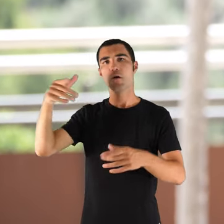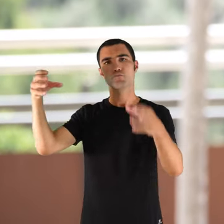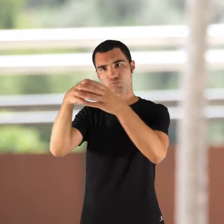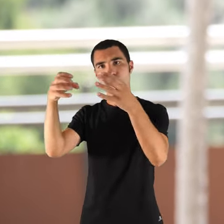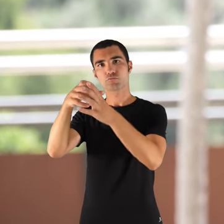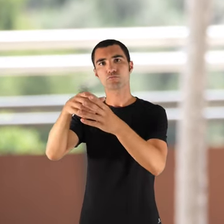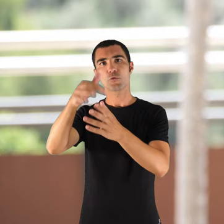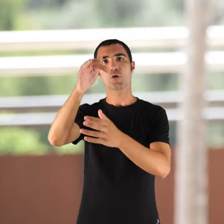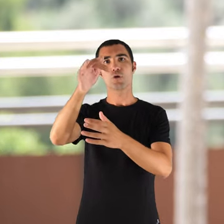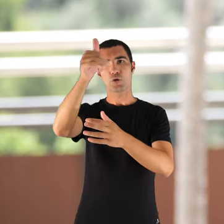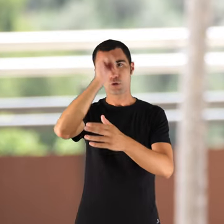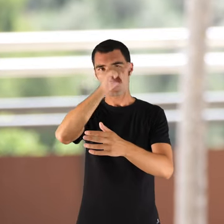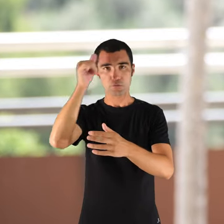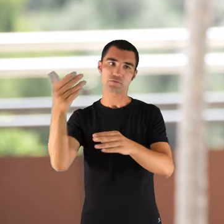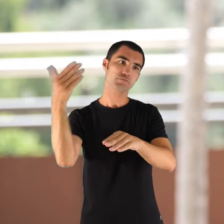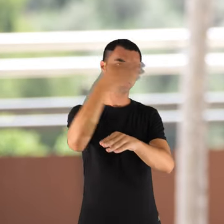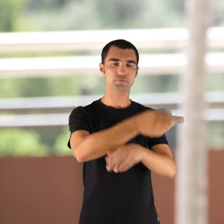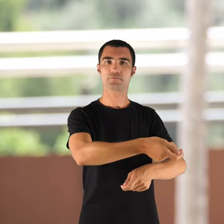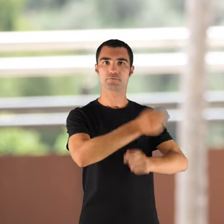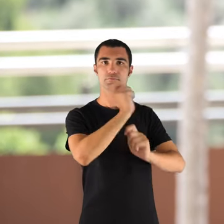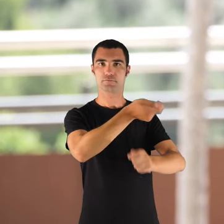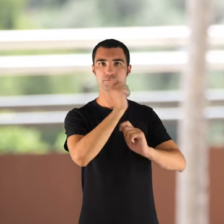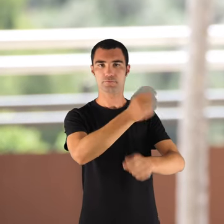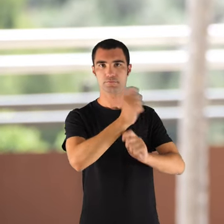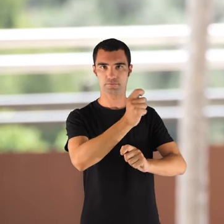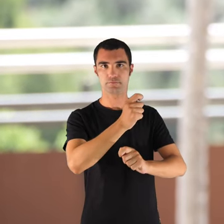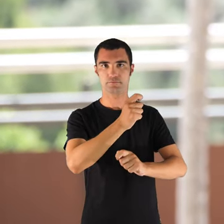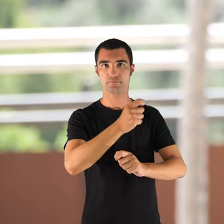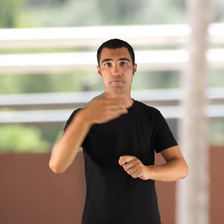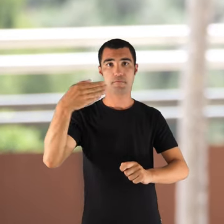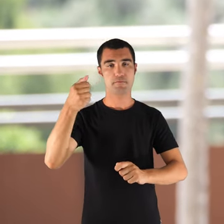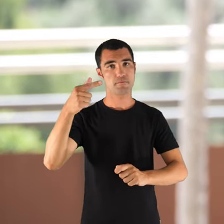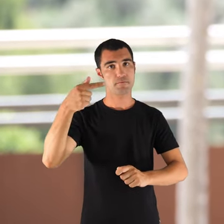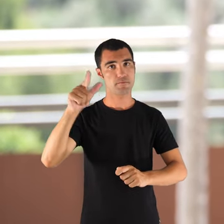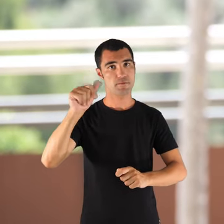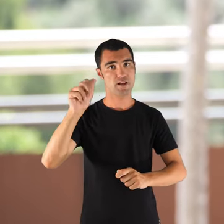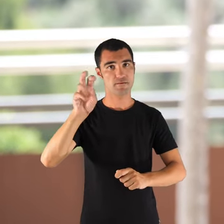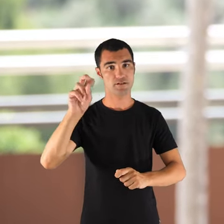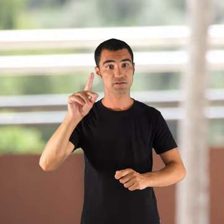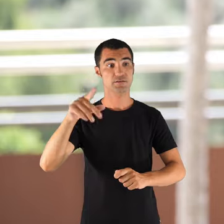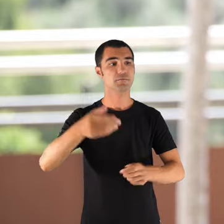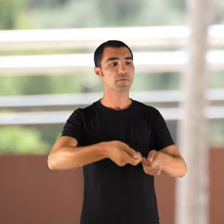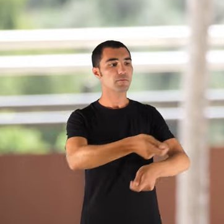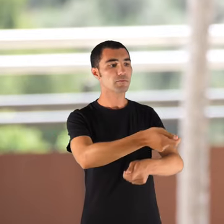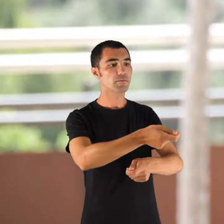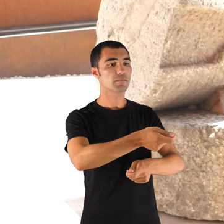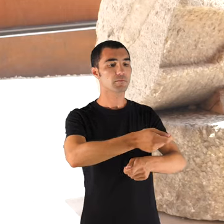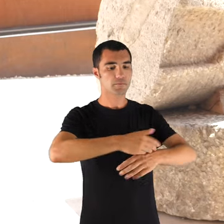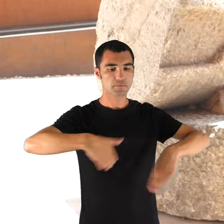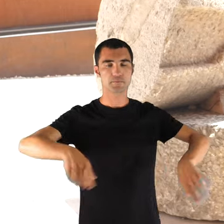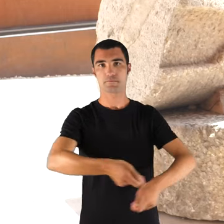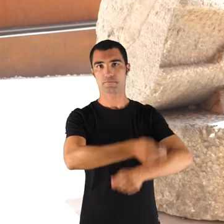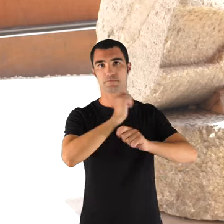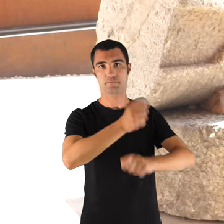diumenge anàvem a pescar oblades. Perquè antes, qui més qui menys, no tenia barca. Anaves a pescar oblades. De